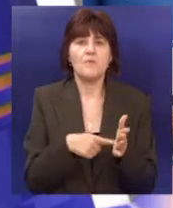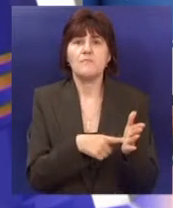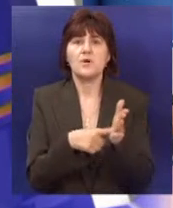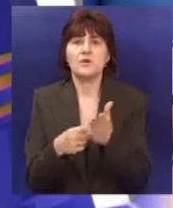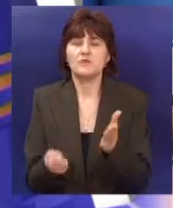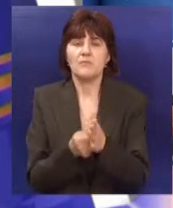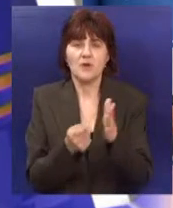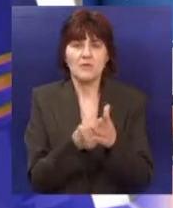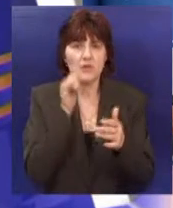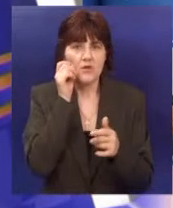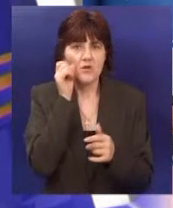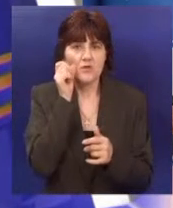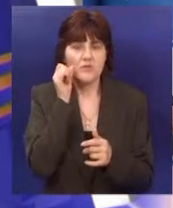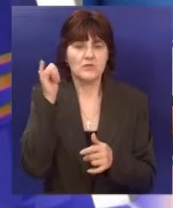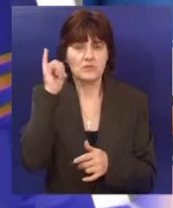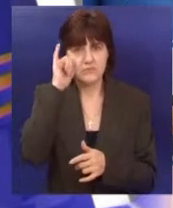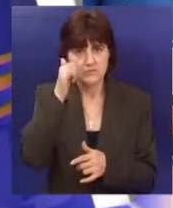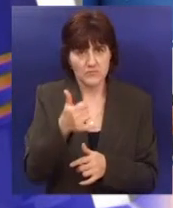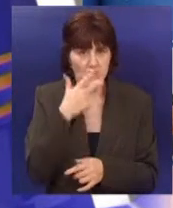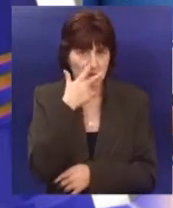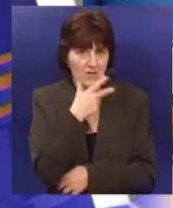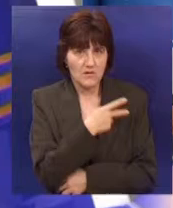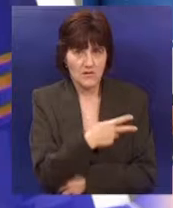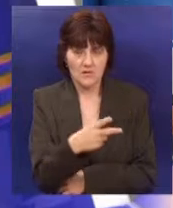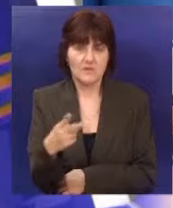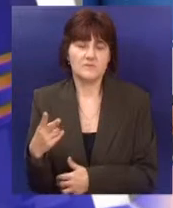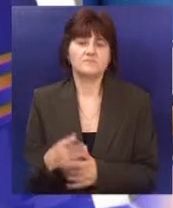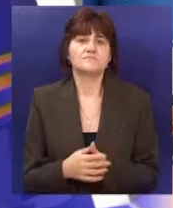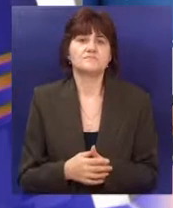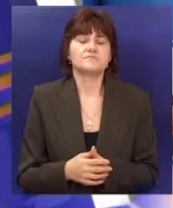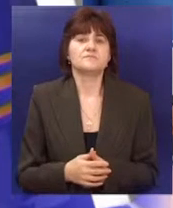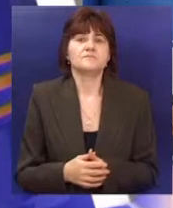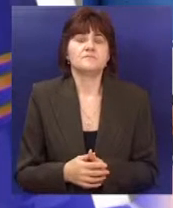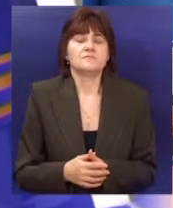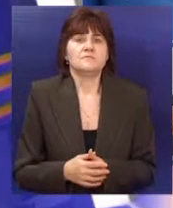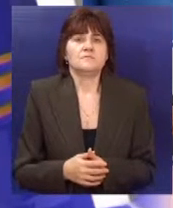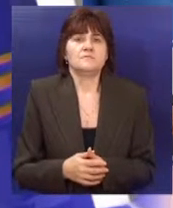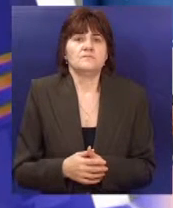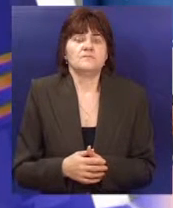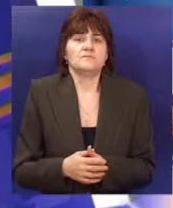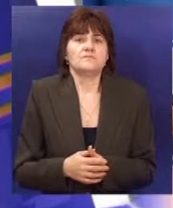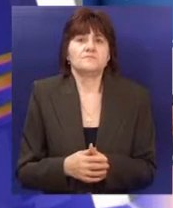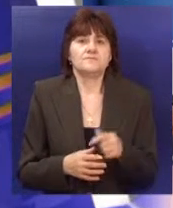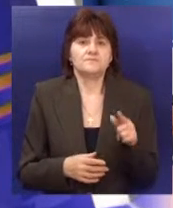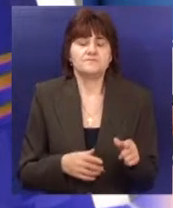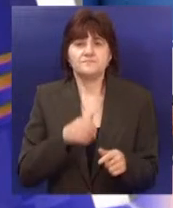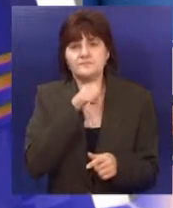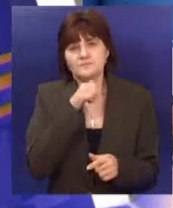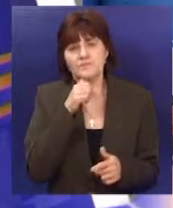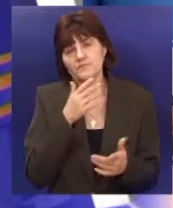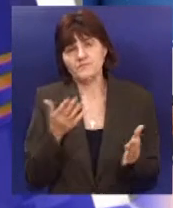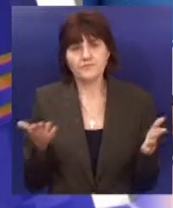može okupiti veliki broj ljudi koji se bave tim poslom i kojima je promocija nesumnjivo nešto